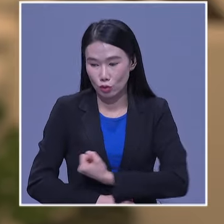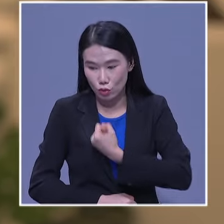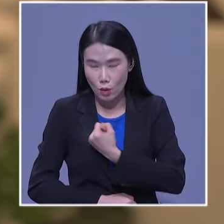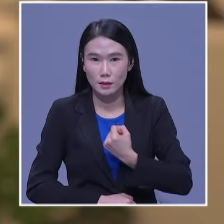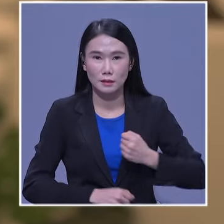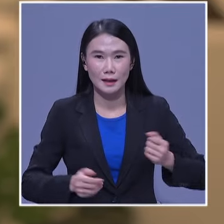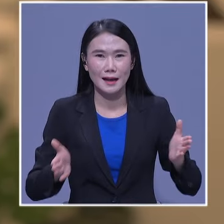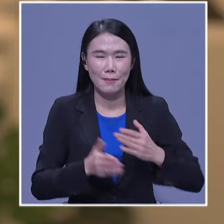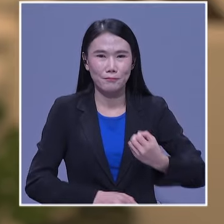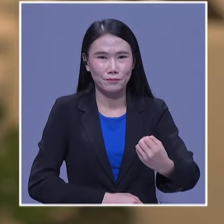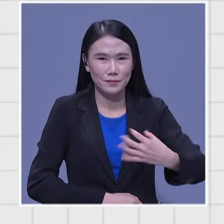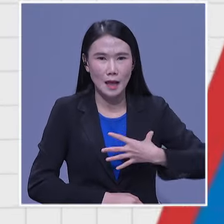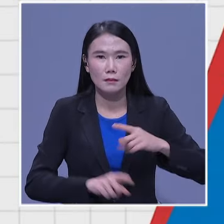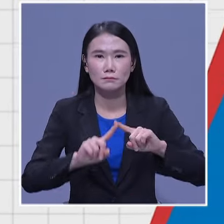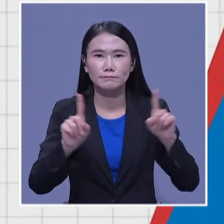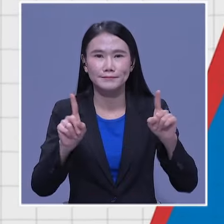การวินิจฉัยได้มากขึ้นครับ